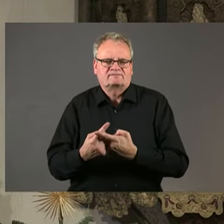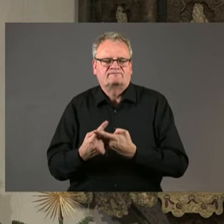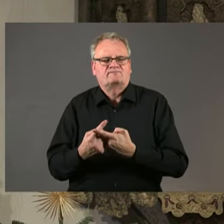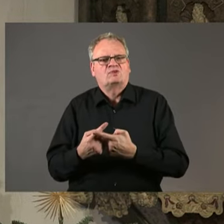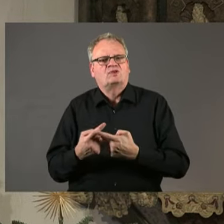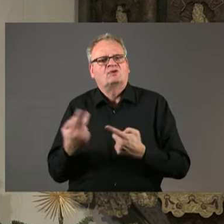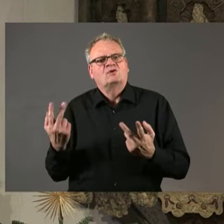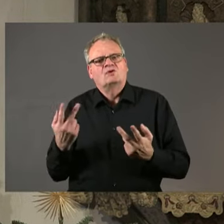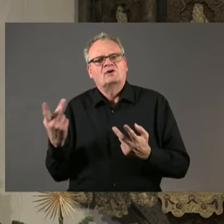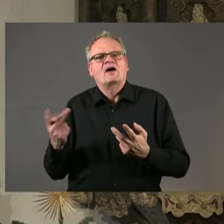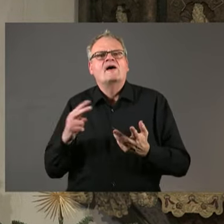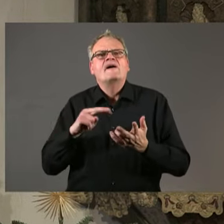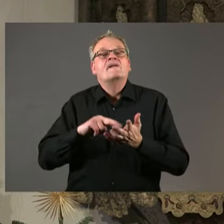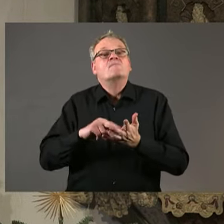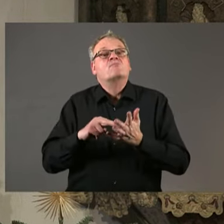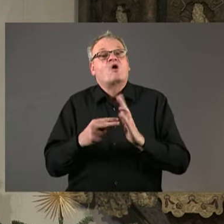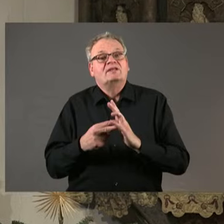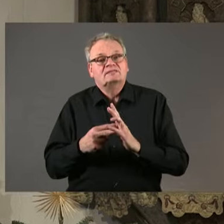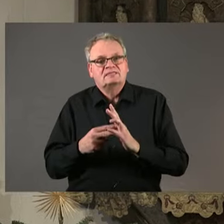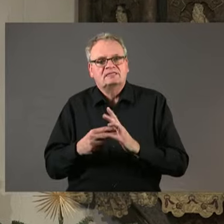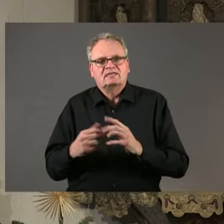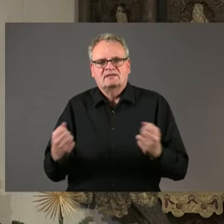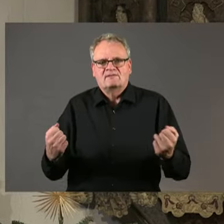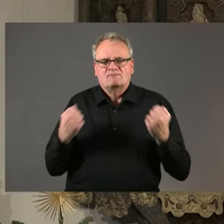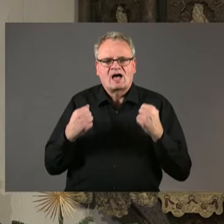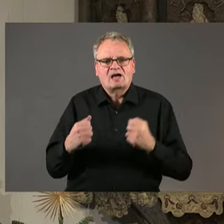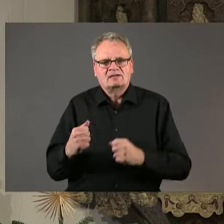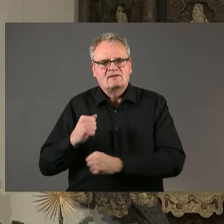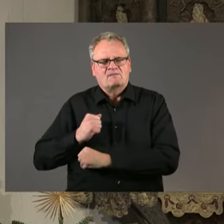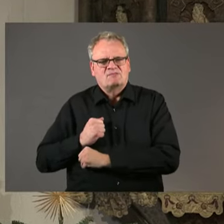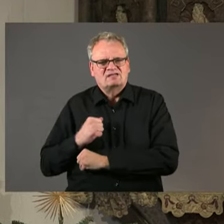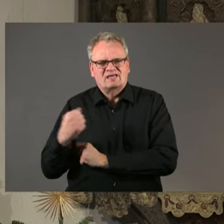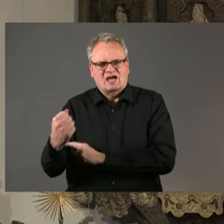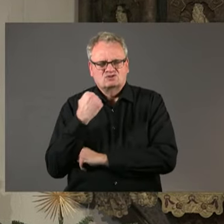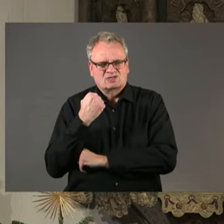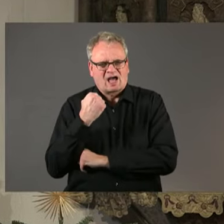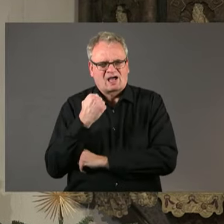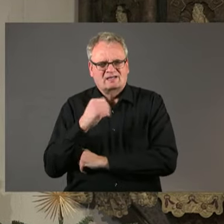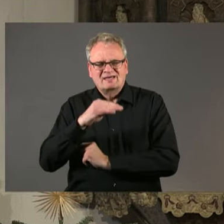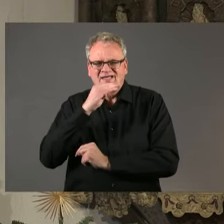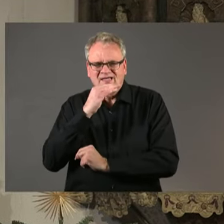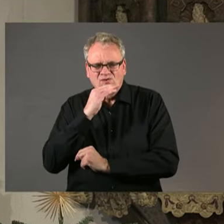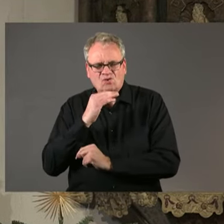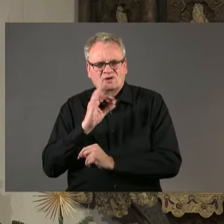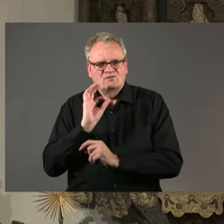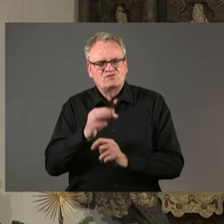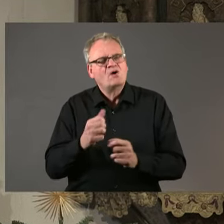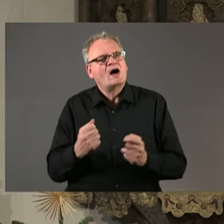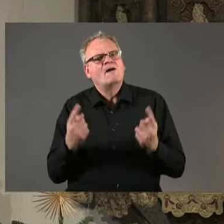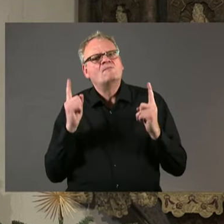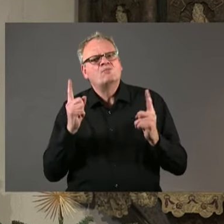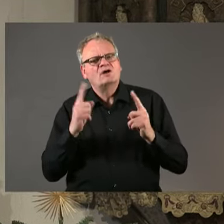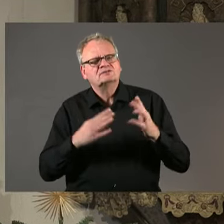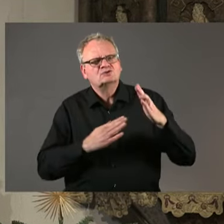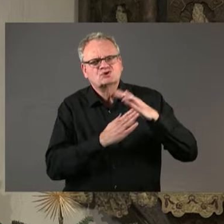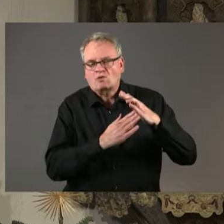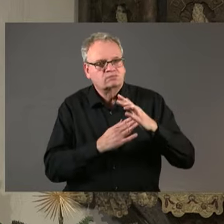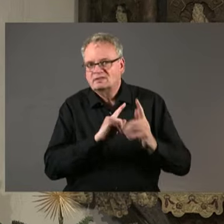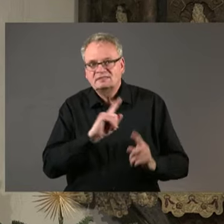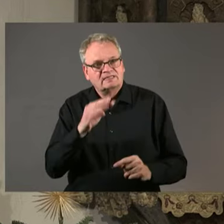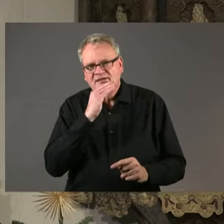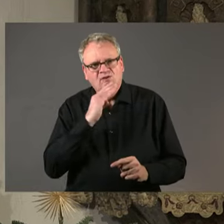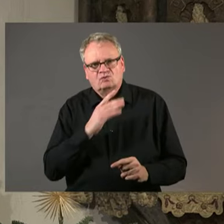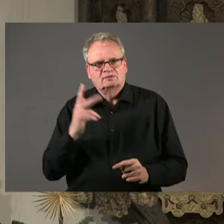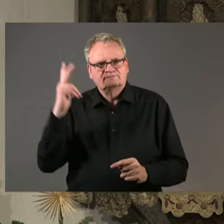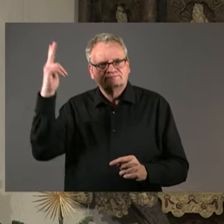die wissen, dass politische Macht und militärische Stärke nicht ausreichen, um dem Bösen ein Ende zu setzen. Sie